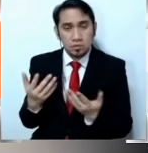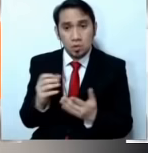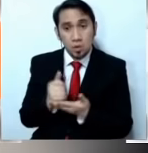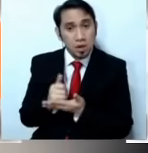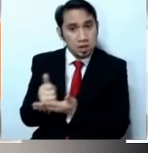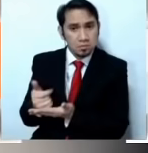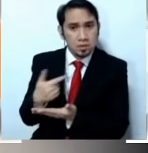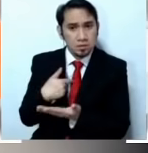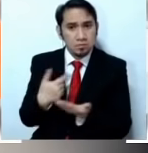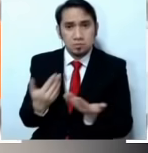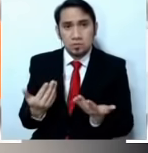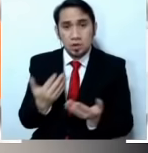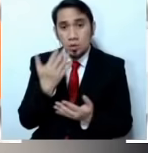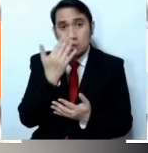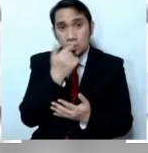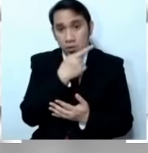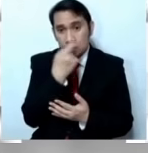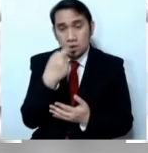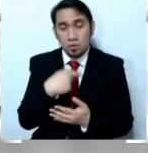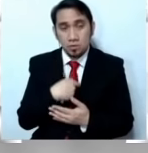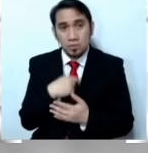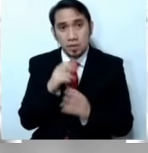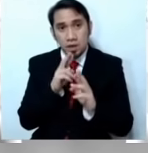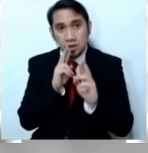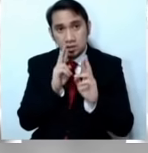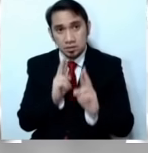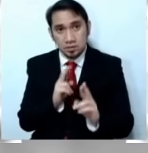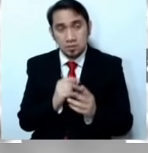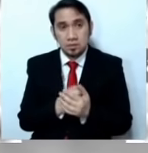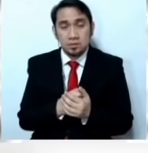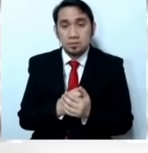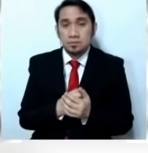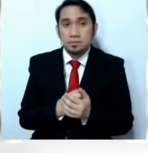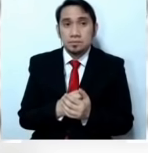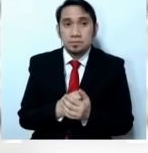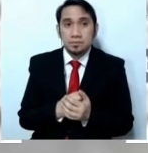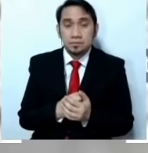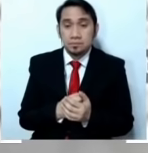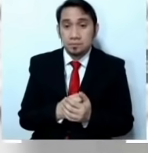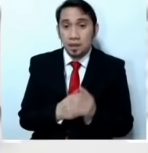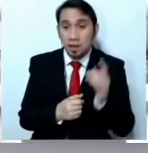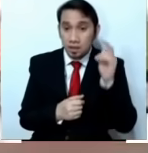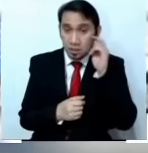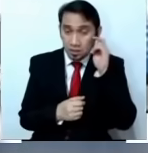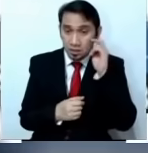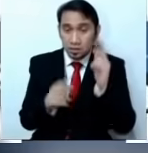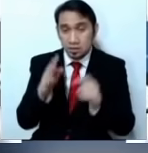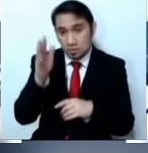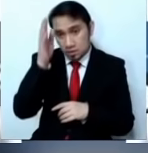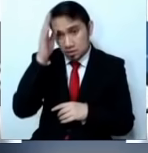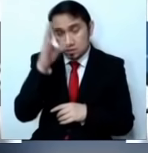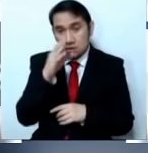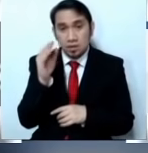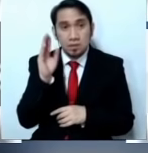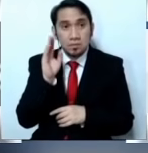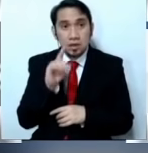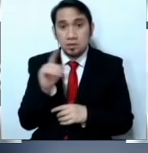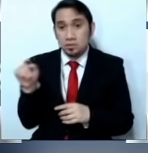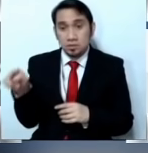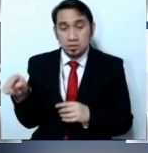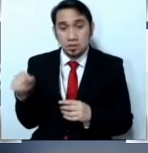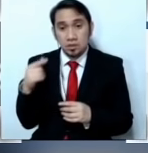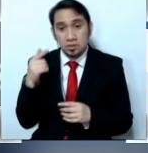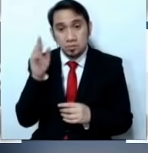dahil may delikadesa ako. Wala pang tugon sa alegasyon ni Trillanes ang tatay at kapatid ni Go. Sagot naman ng palasyo sa mga binanggit